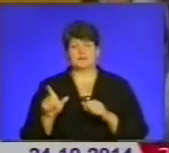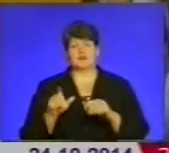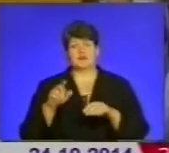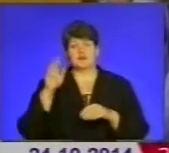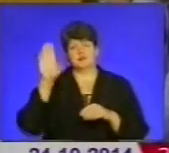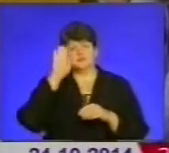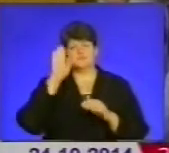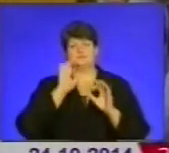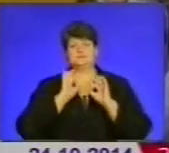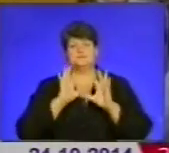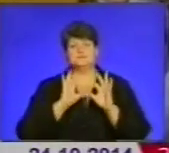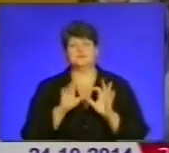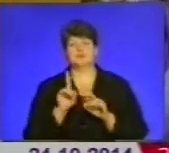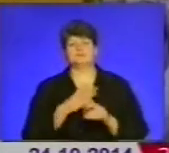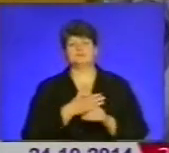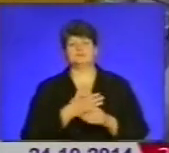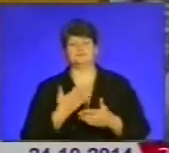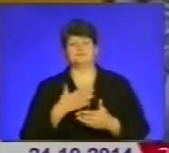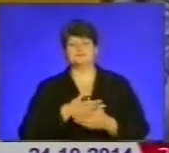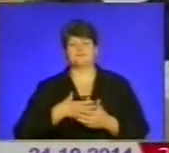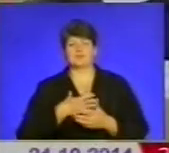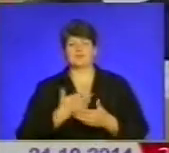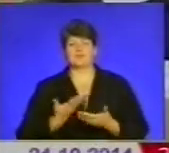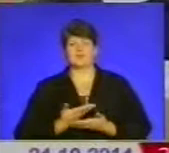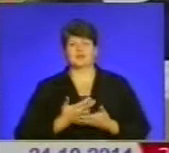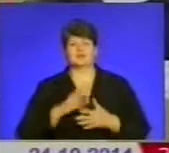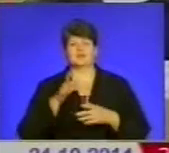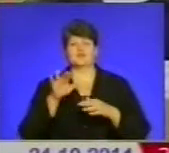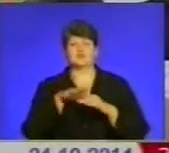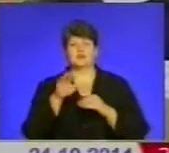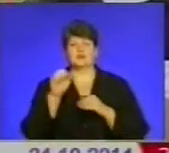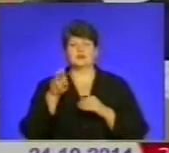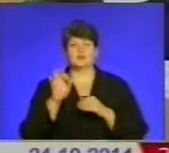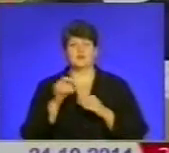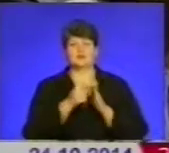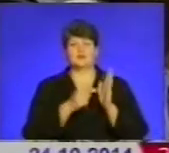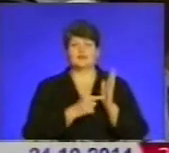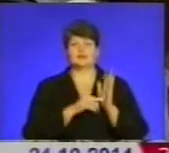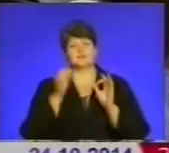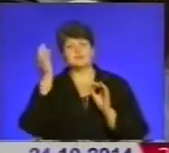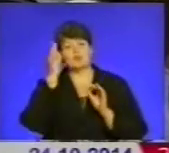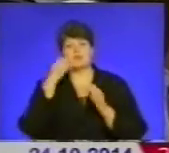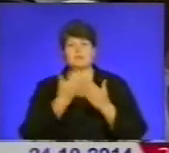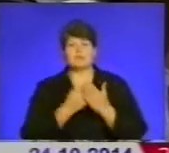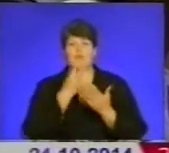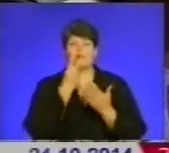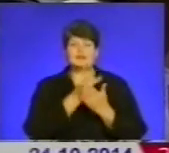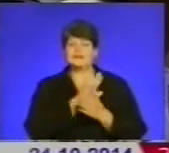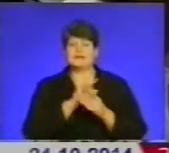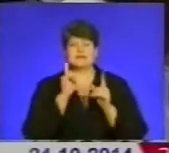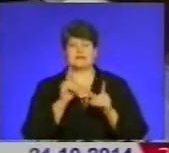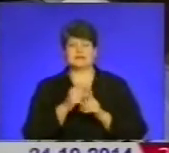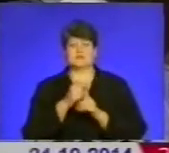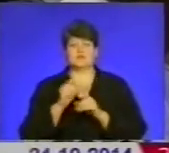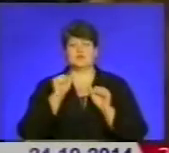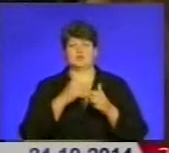розповідали школярам, що пережили за час, проведений в зоні АТО. Вони поділилися спогадами, своїм прикладом показали, що не тільки словами можна